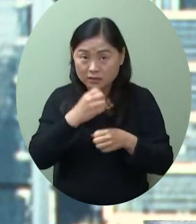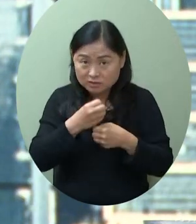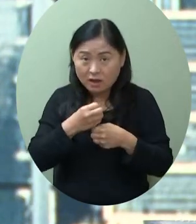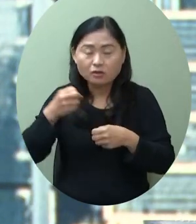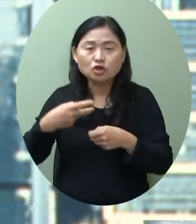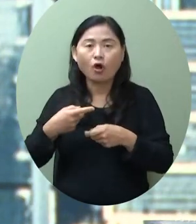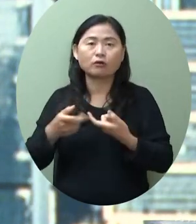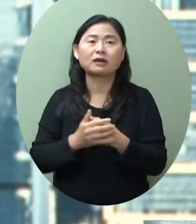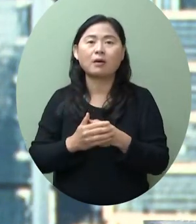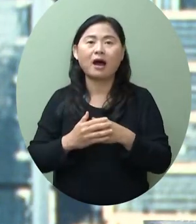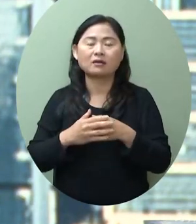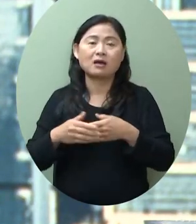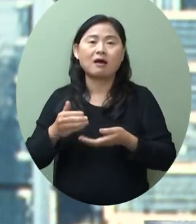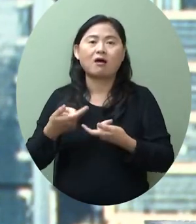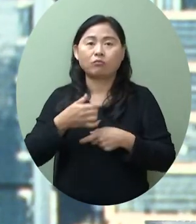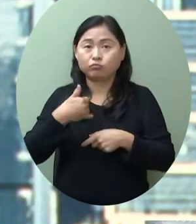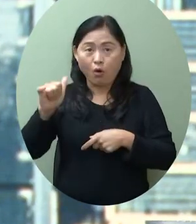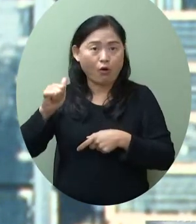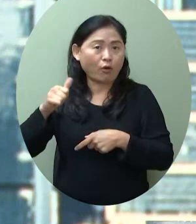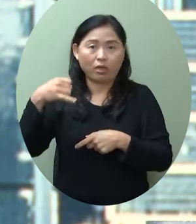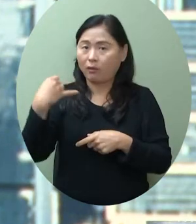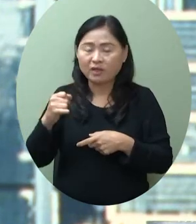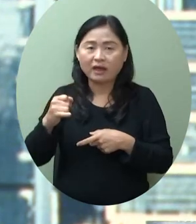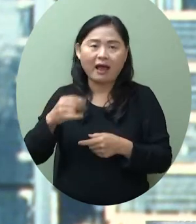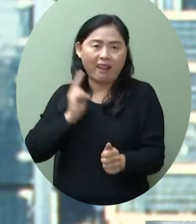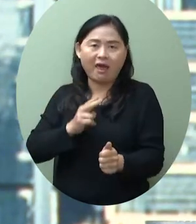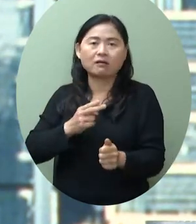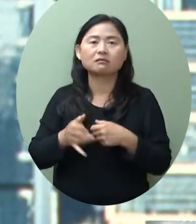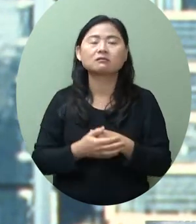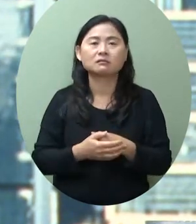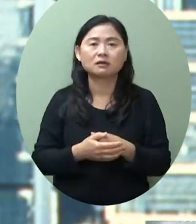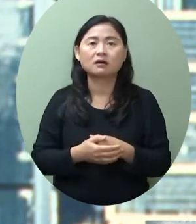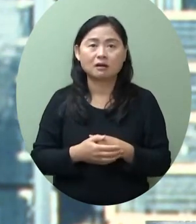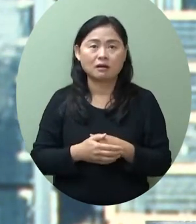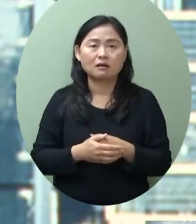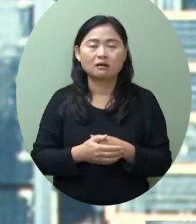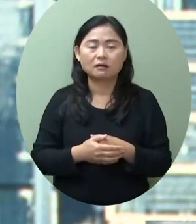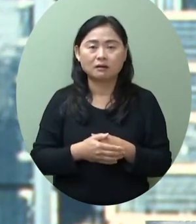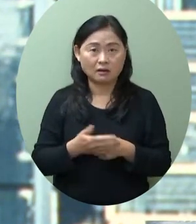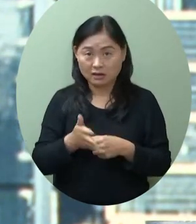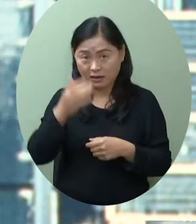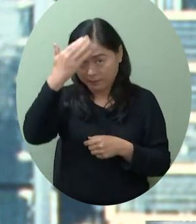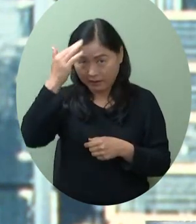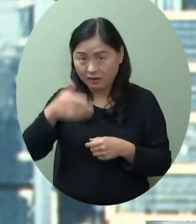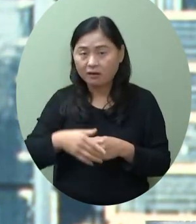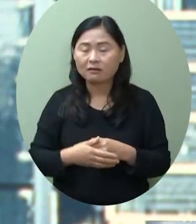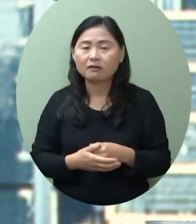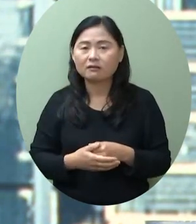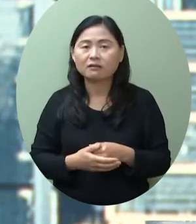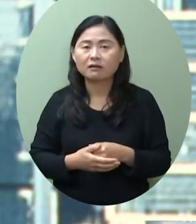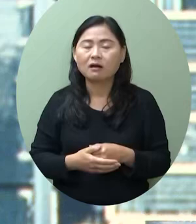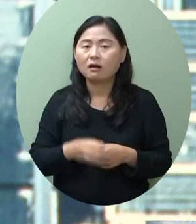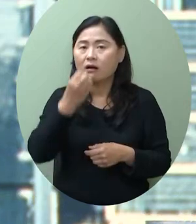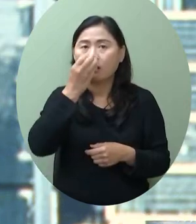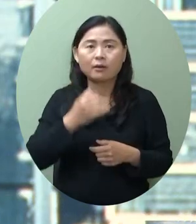等全民檢測嘅時候唔能夠周街走啊嘛，係咪？呢個你應該都好掌握嚇。咁所以香港